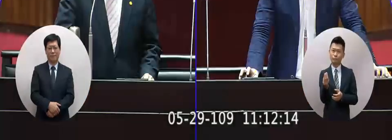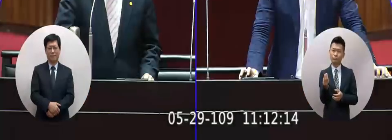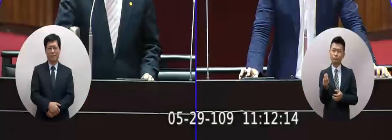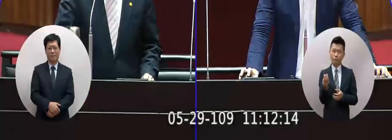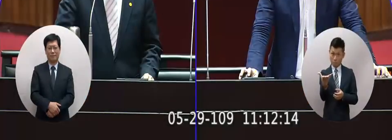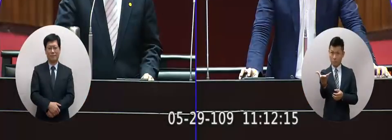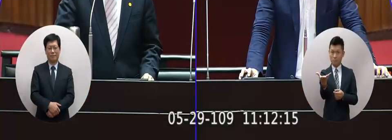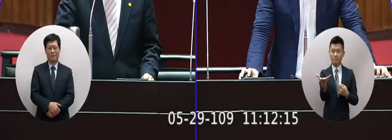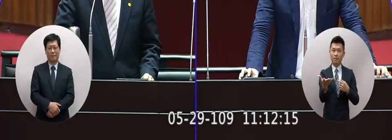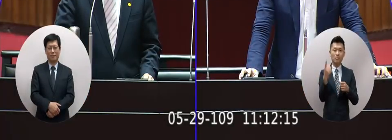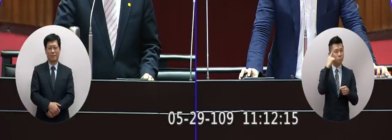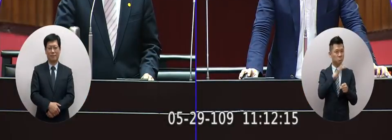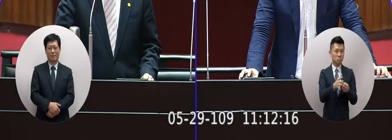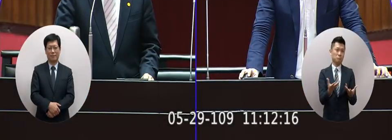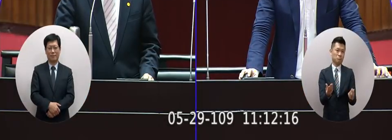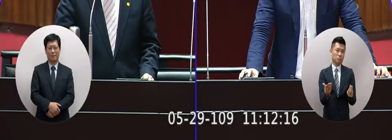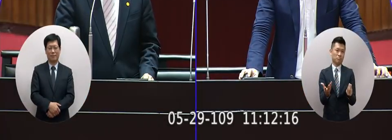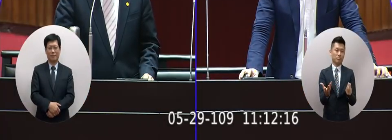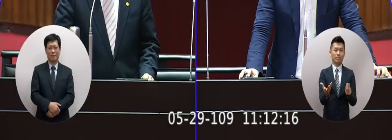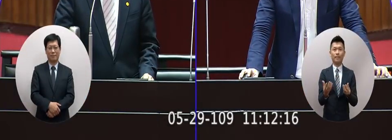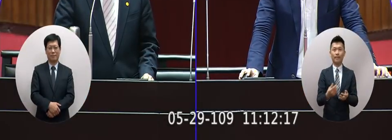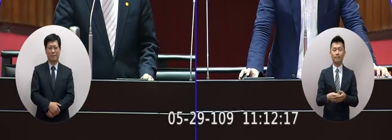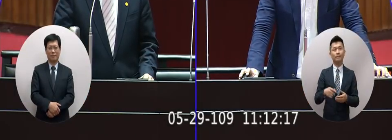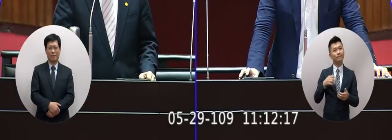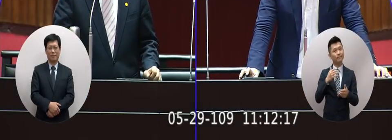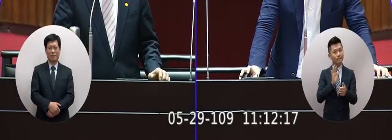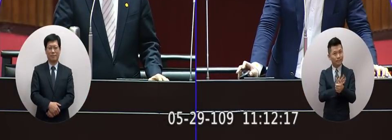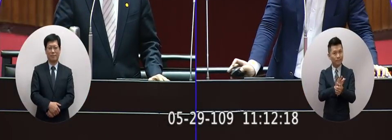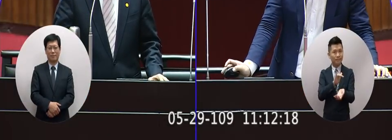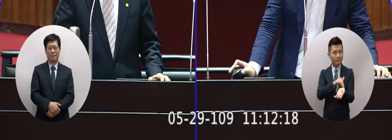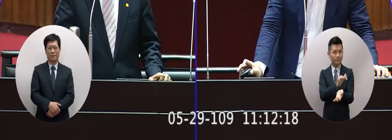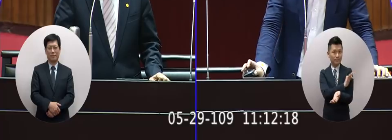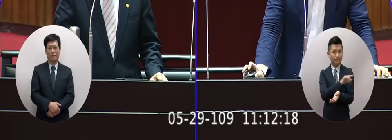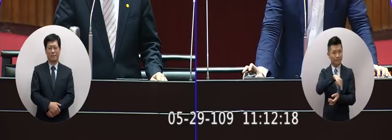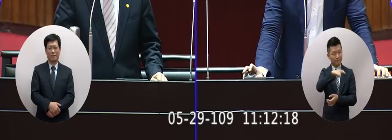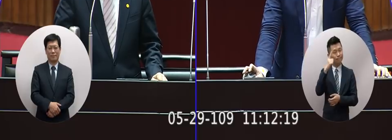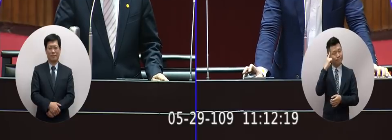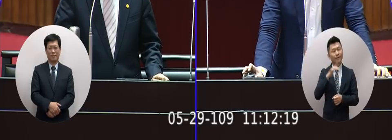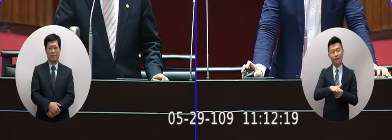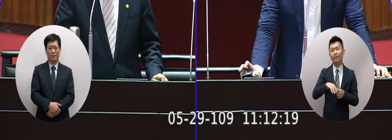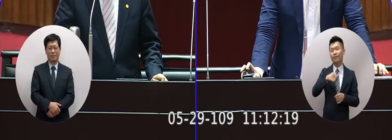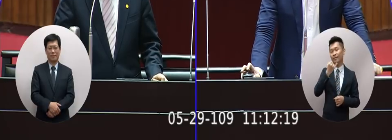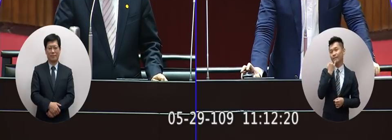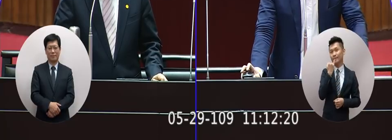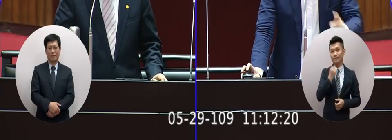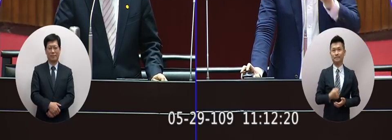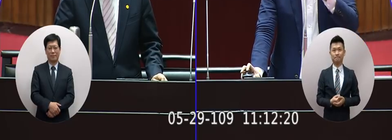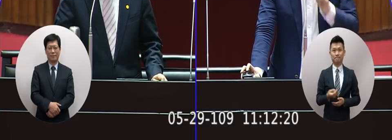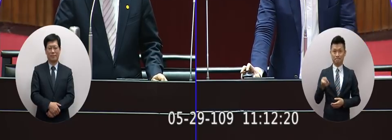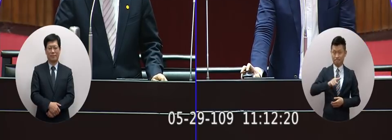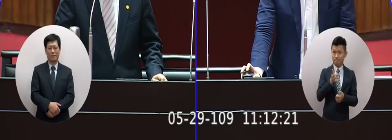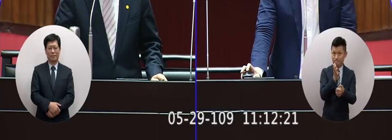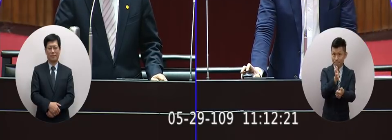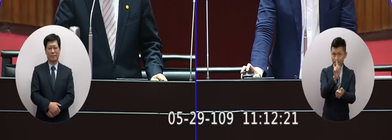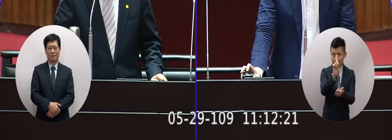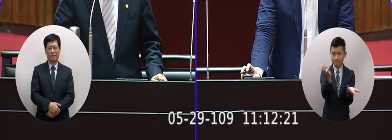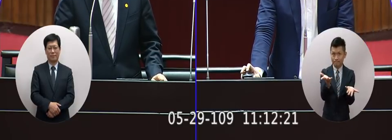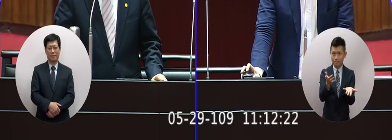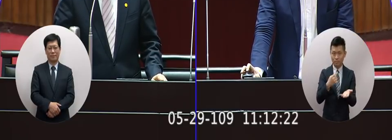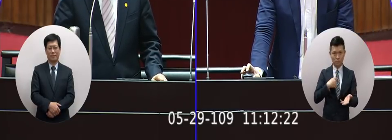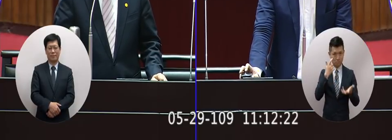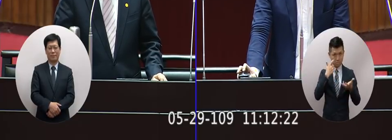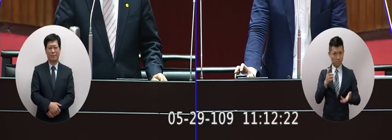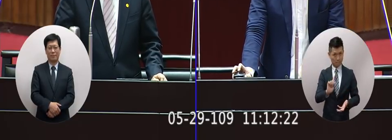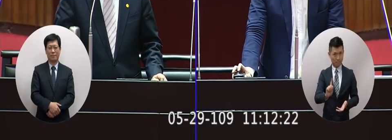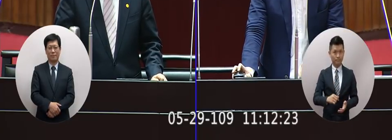吼、哦、来即、這个，或者医护人员满意。那接下来呢， 我想要请教一下吼，有一件代志我非常在